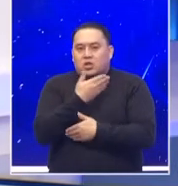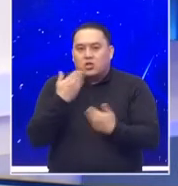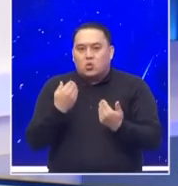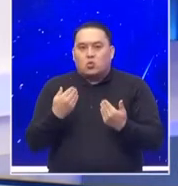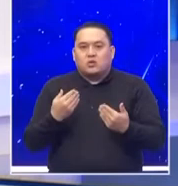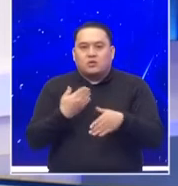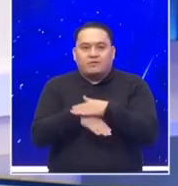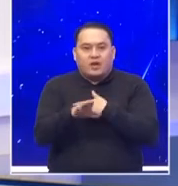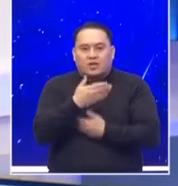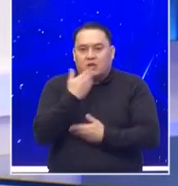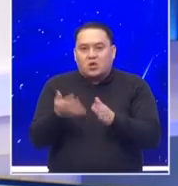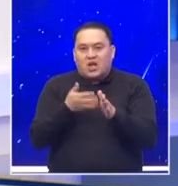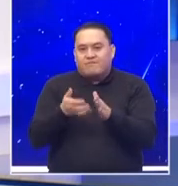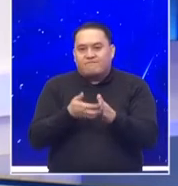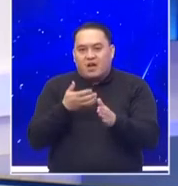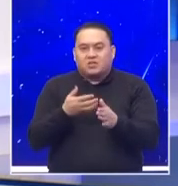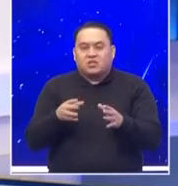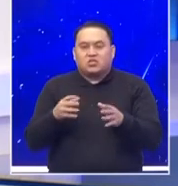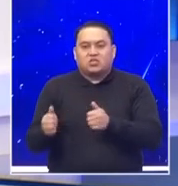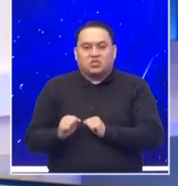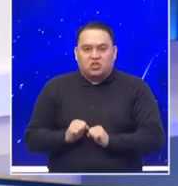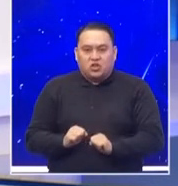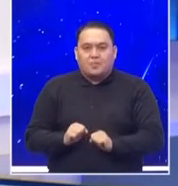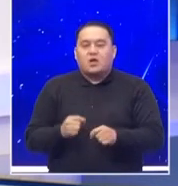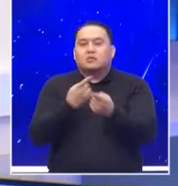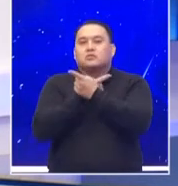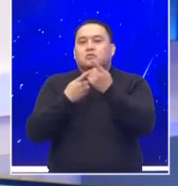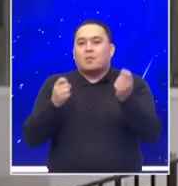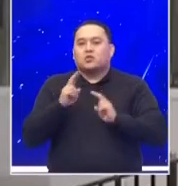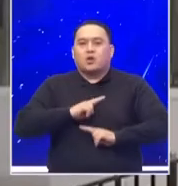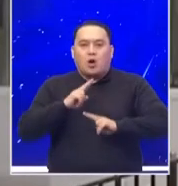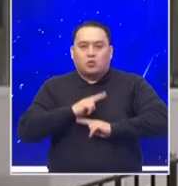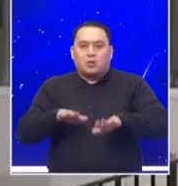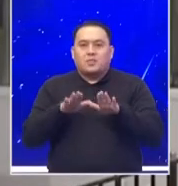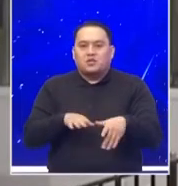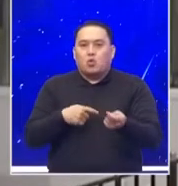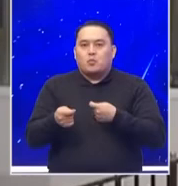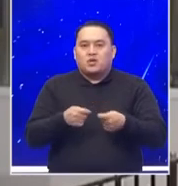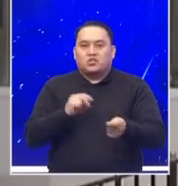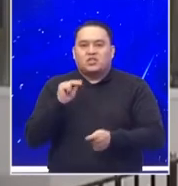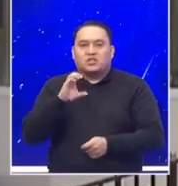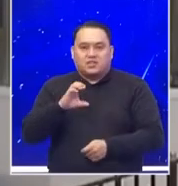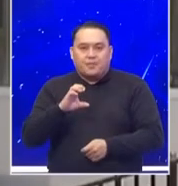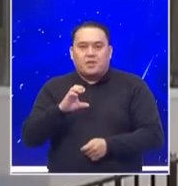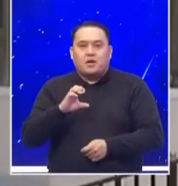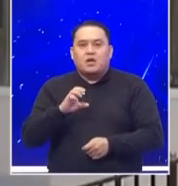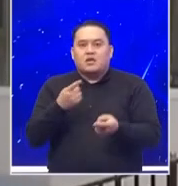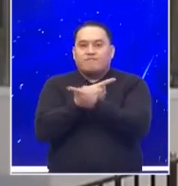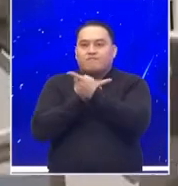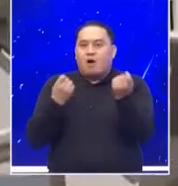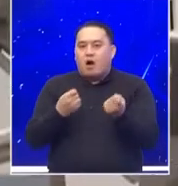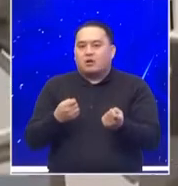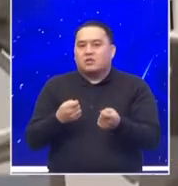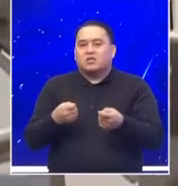аварийный выход и не хватало средств пожарной защиты об этом сообщили сотрудники местного управления по ч с информацию о выявленных